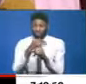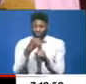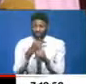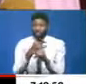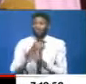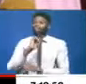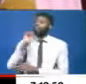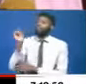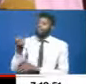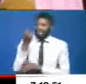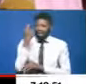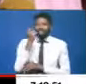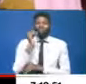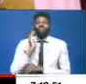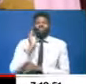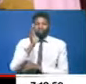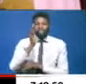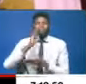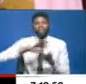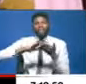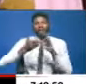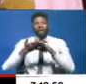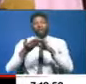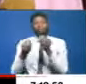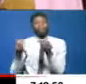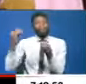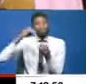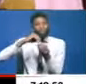place and our citizens